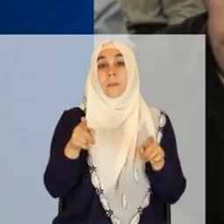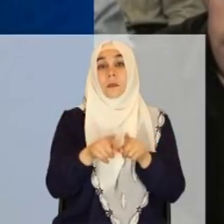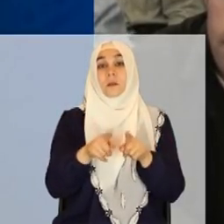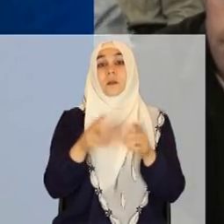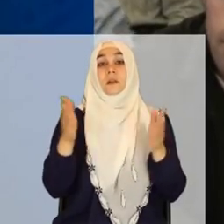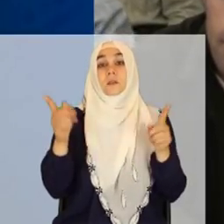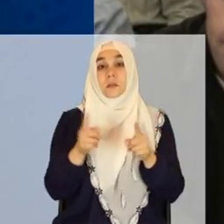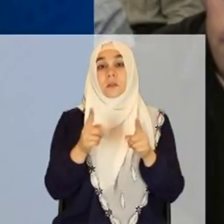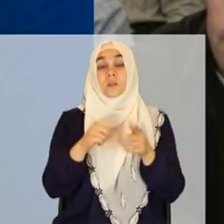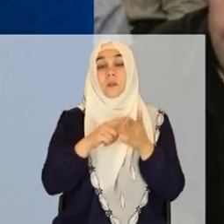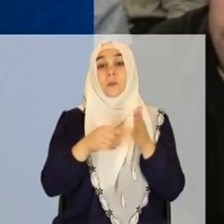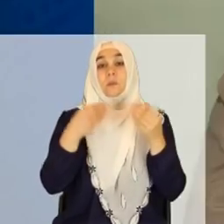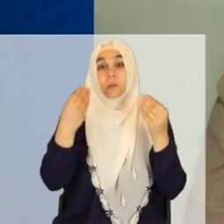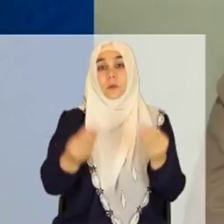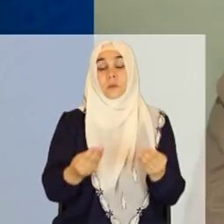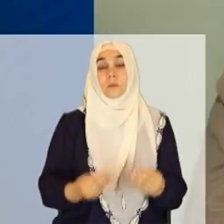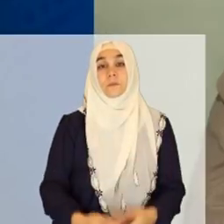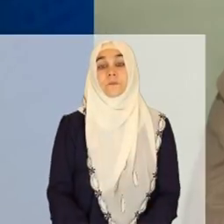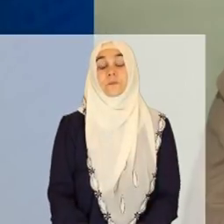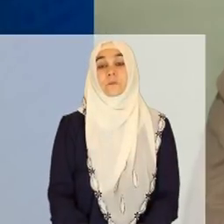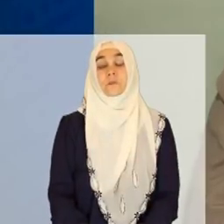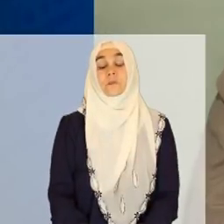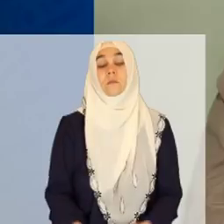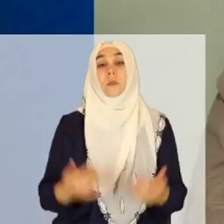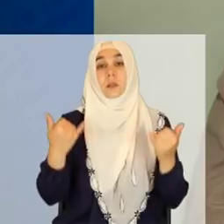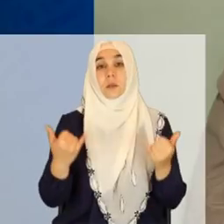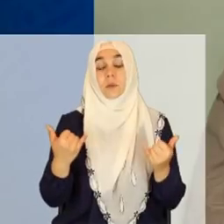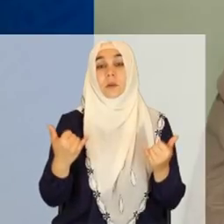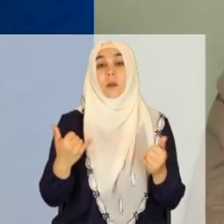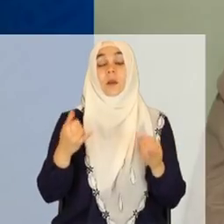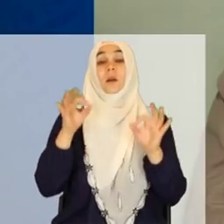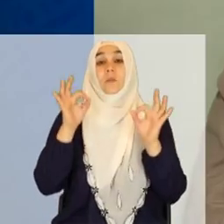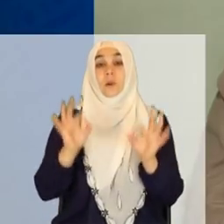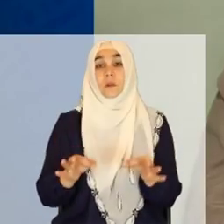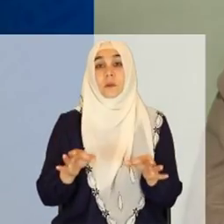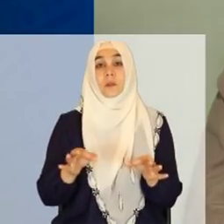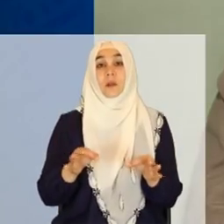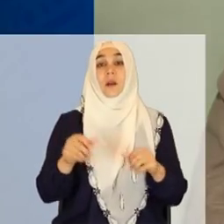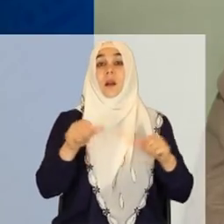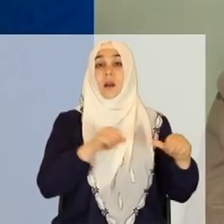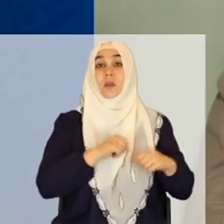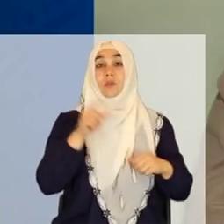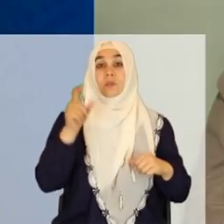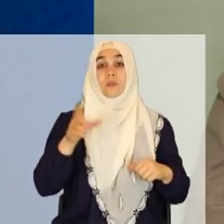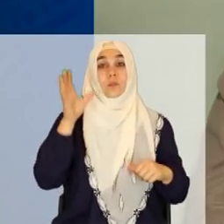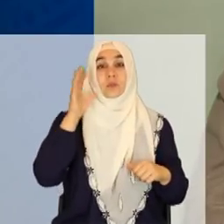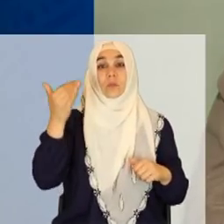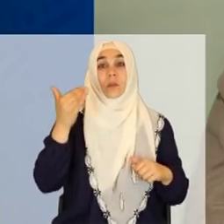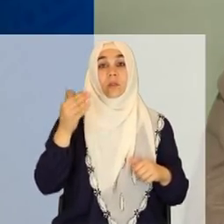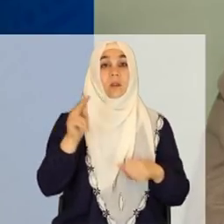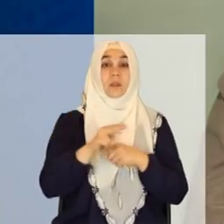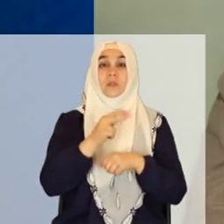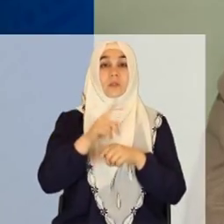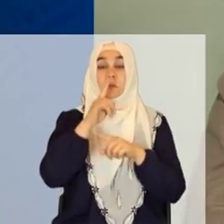kıskaça savarga kıskaça cevap veriyorum ben. Demek asosiy qoida harom narsa mu'min musulmon odamga